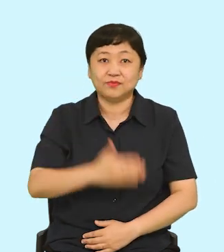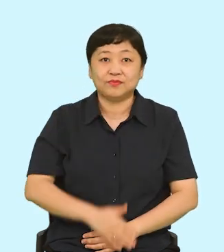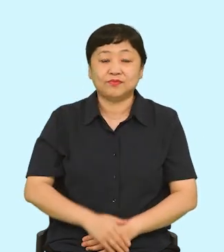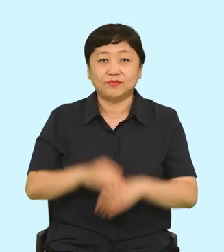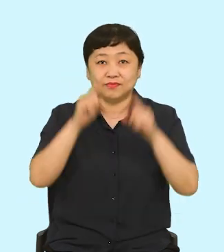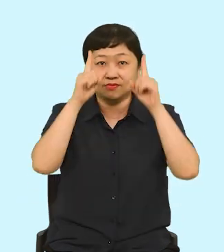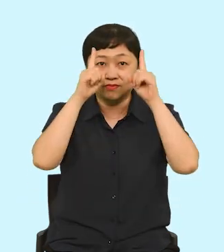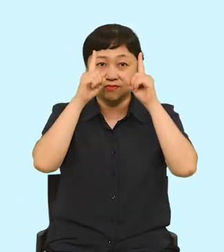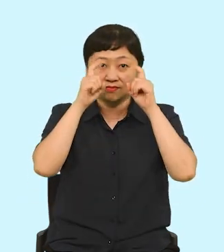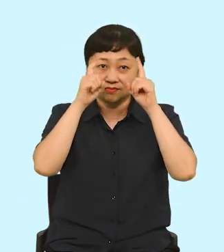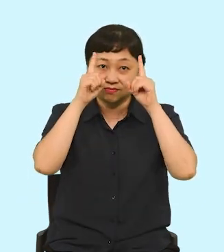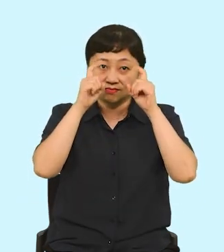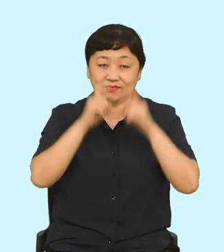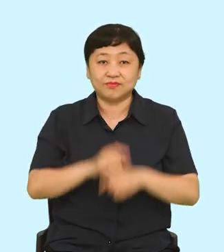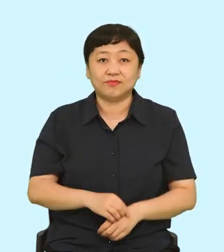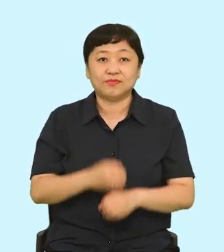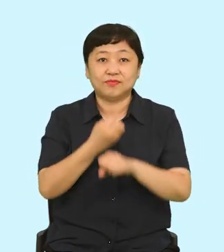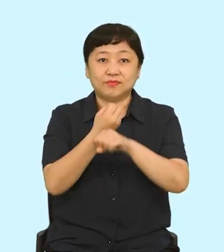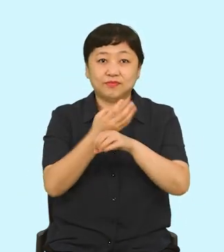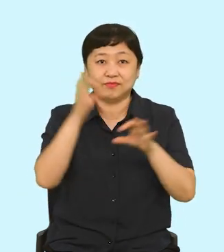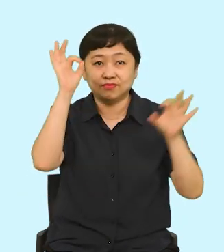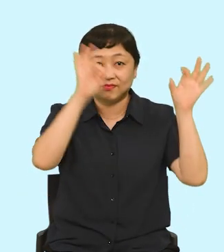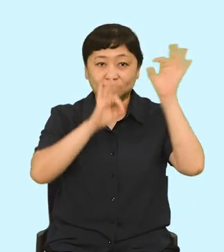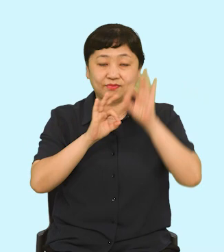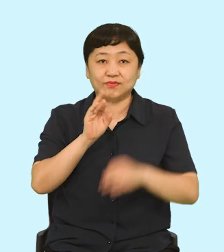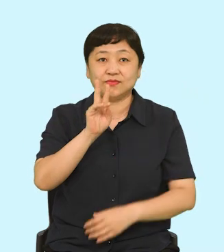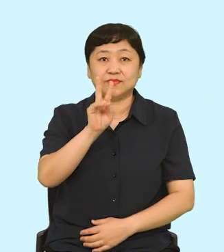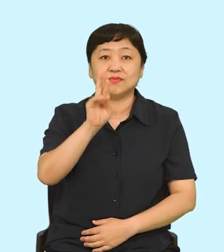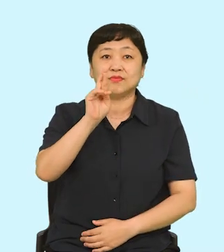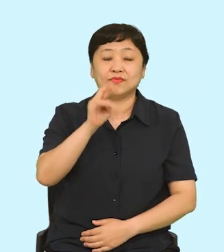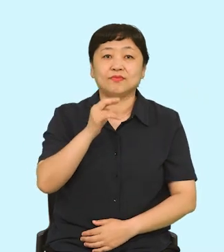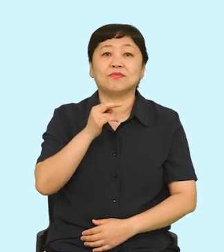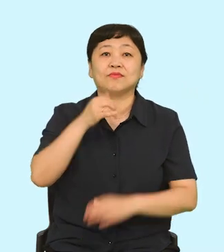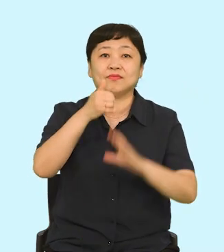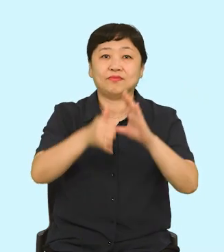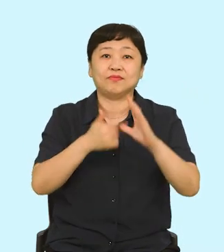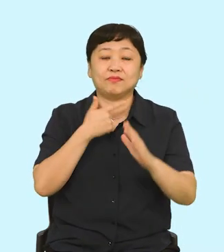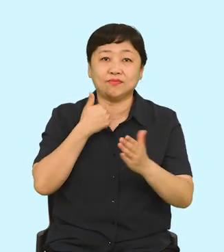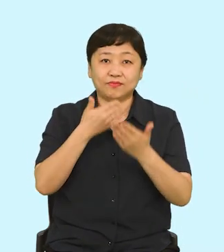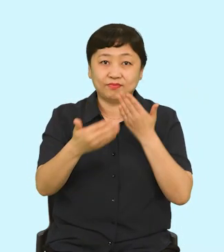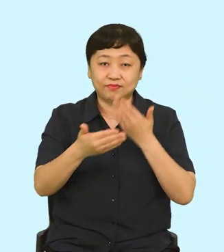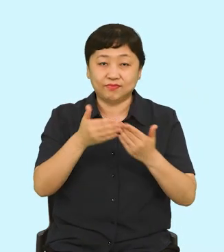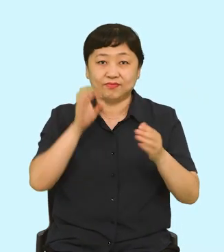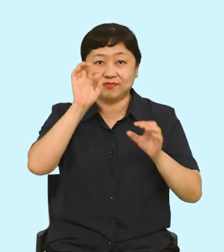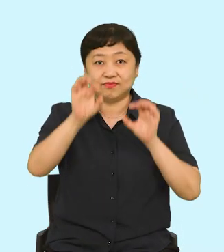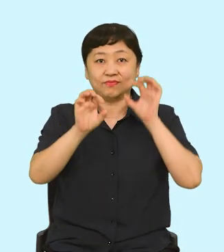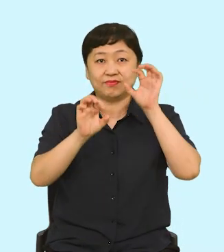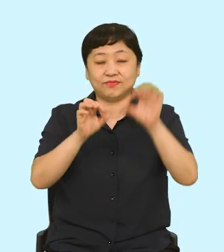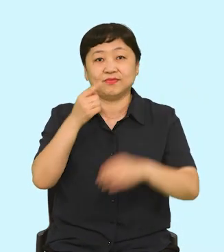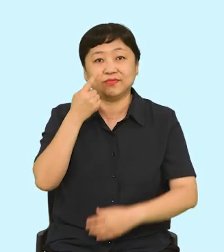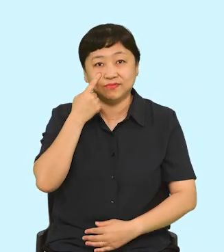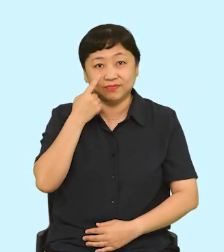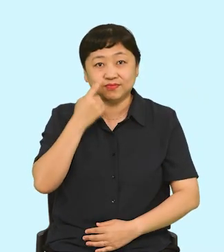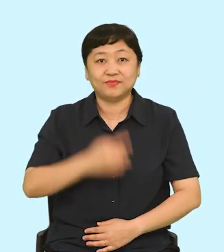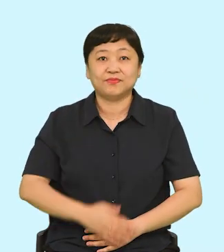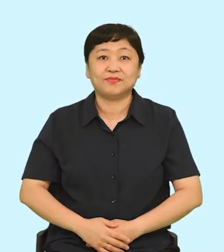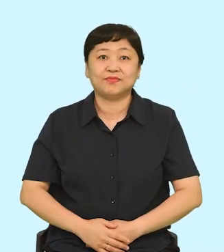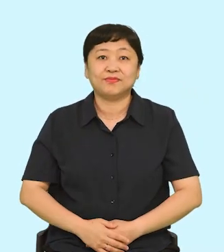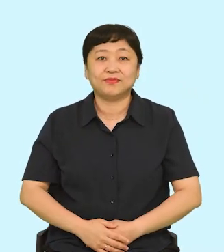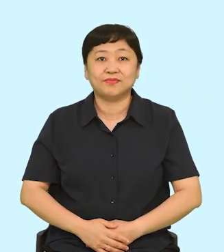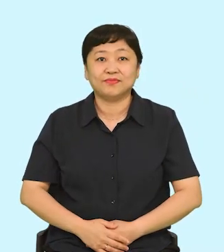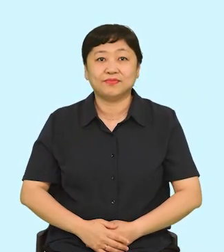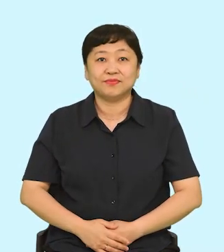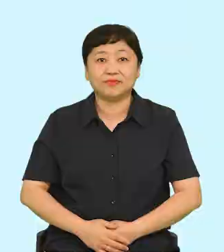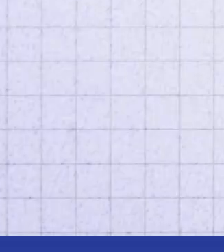있으니까요. 여기서 인생 사진도 찍고 보물도 찾고 VR로 광도 체험, 암벽 등반도 해보세요.